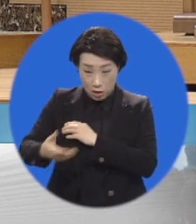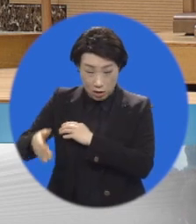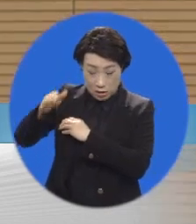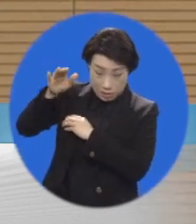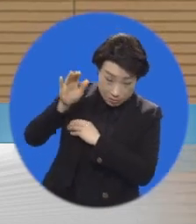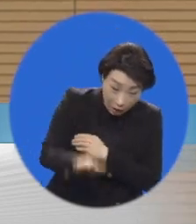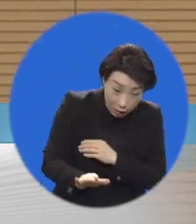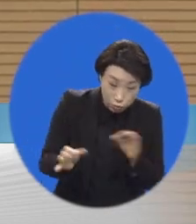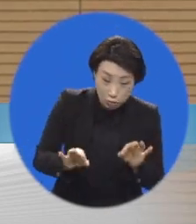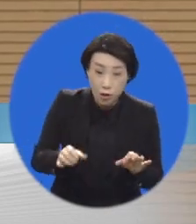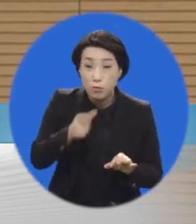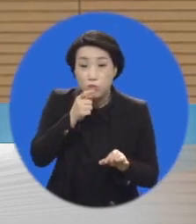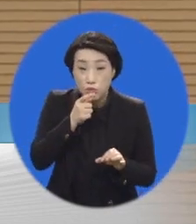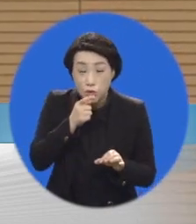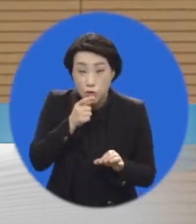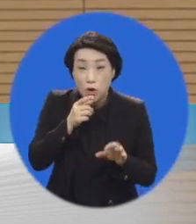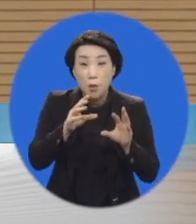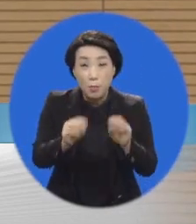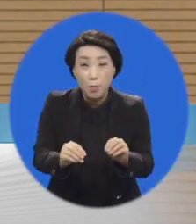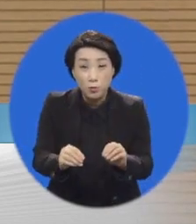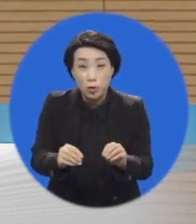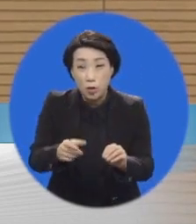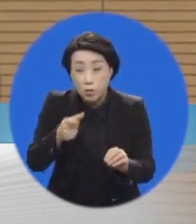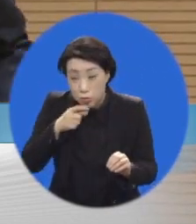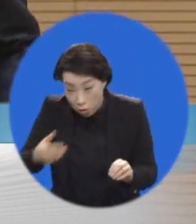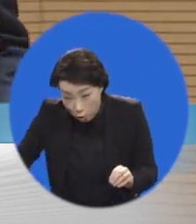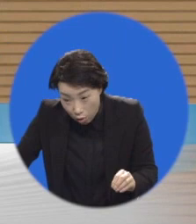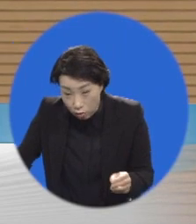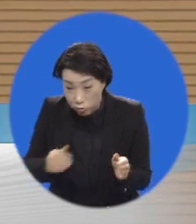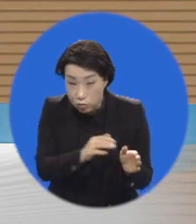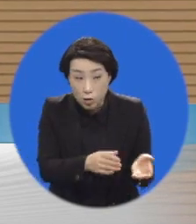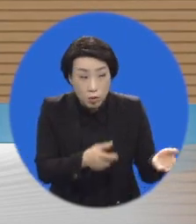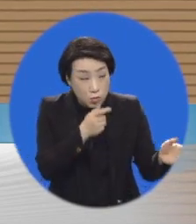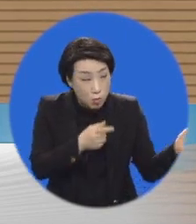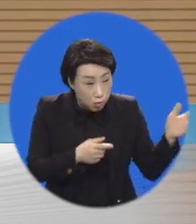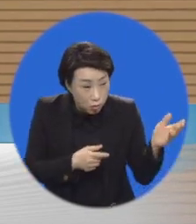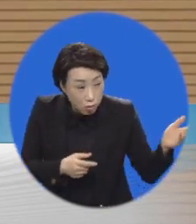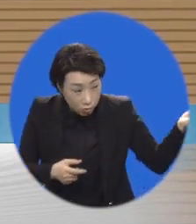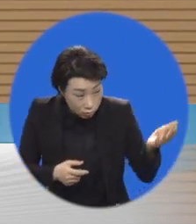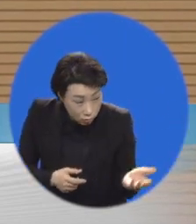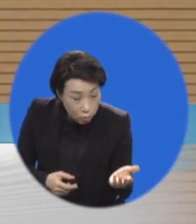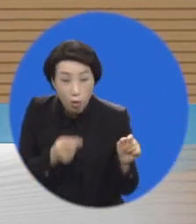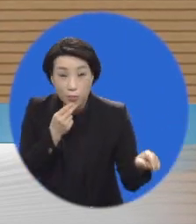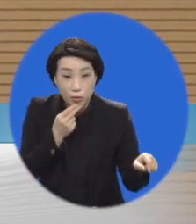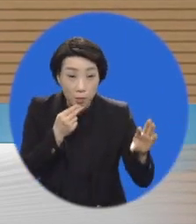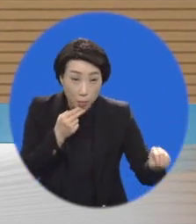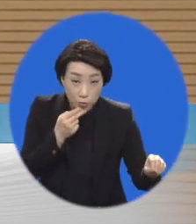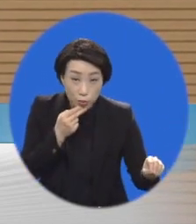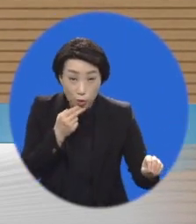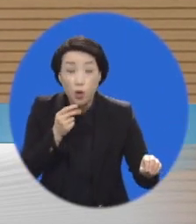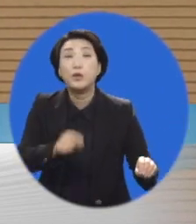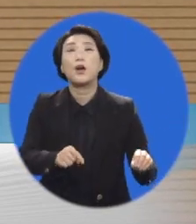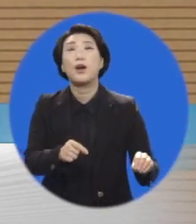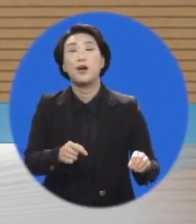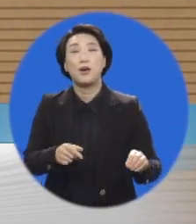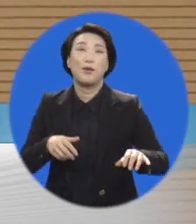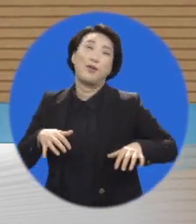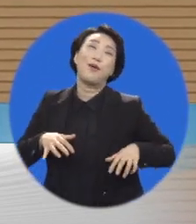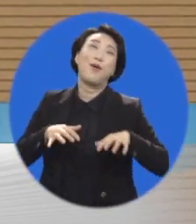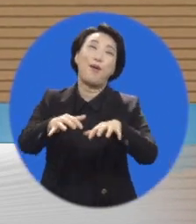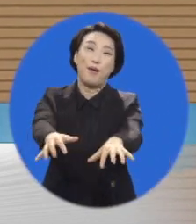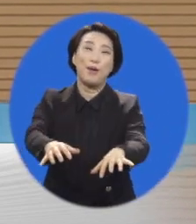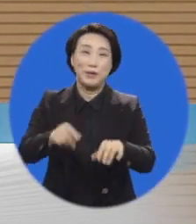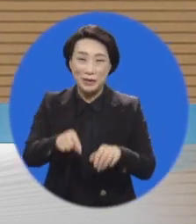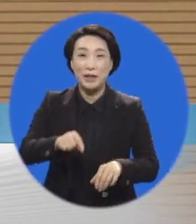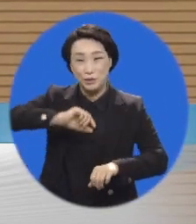버리고 물이 딱 쓰니까 그냥 걸어가는 겁니다 순종이 능적이야 하나님